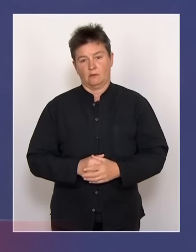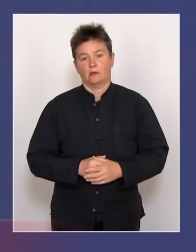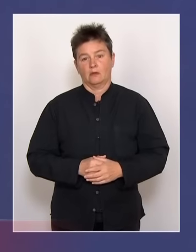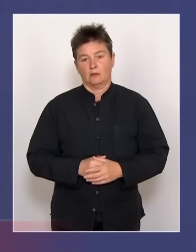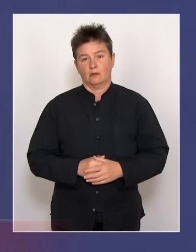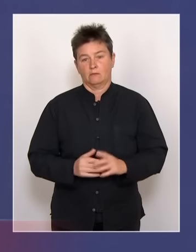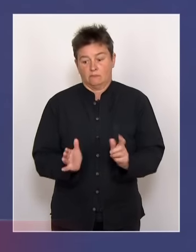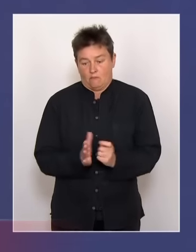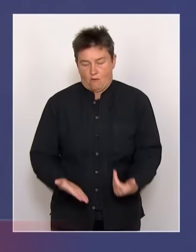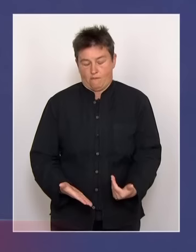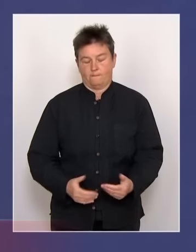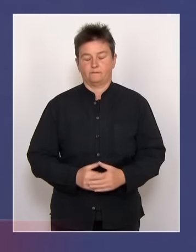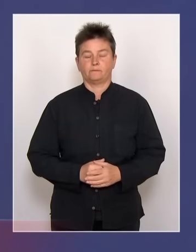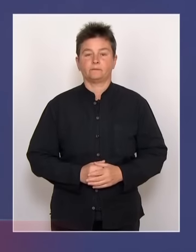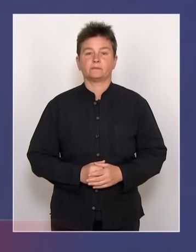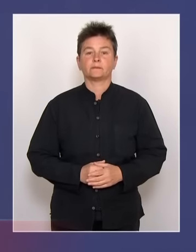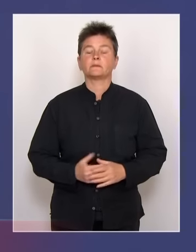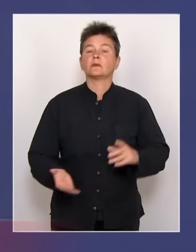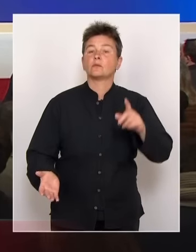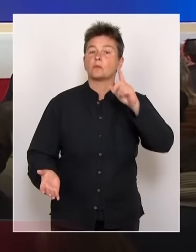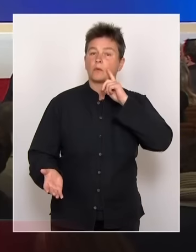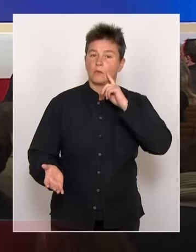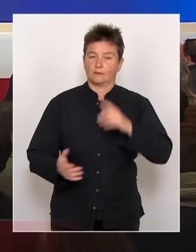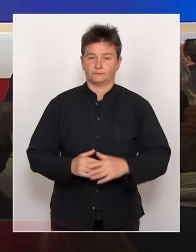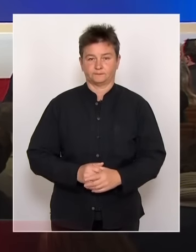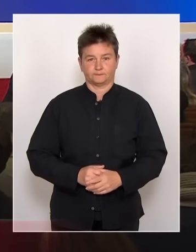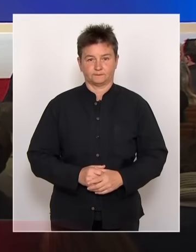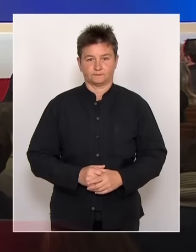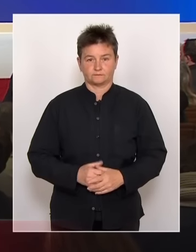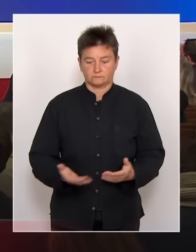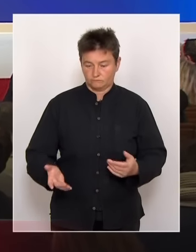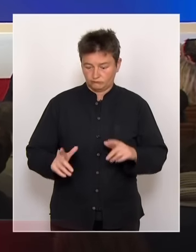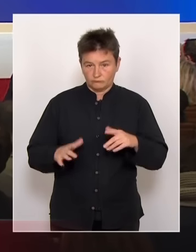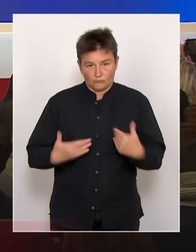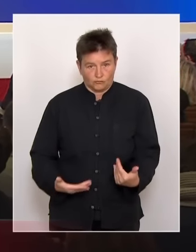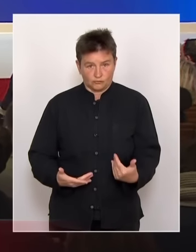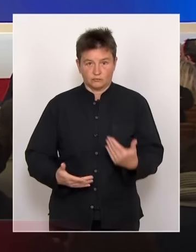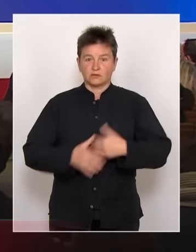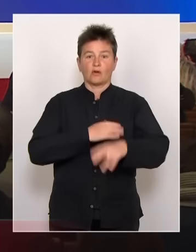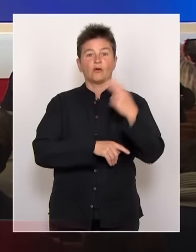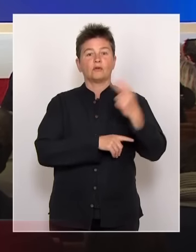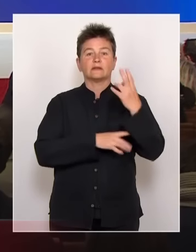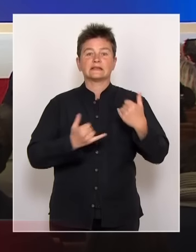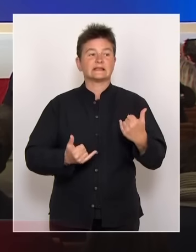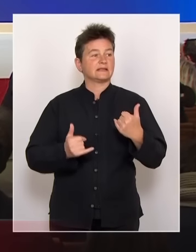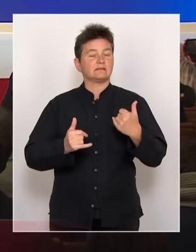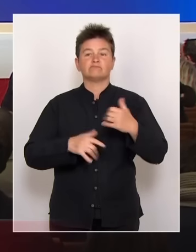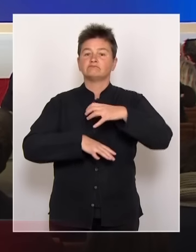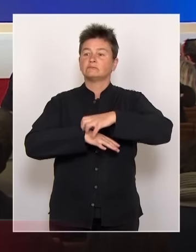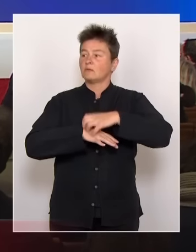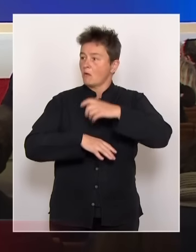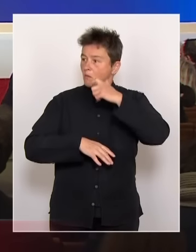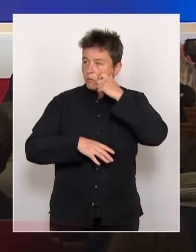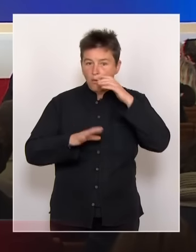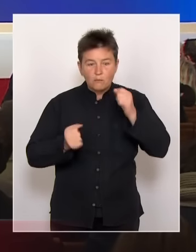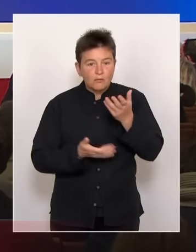dans le moment que nous vivons parce que nous sommes là aujourd'hui de cette université dans un lieu physique où nous